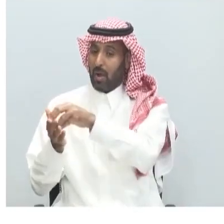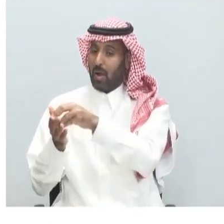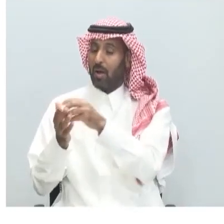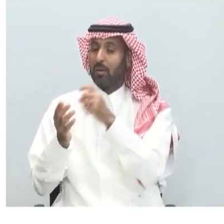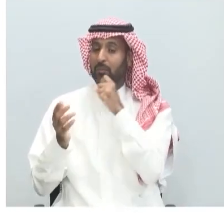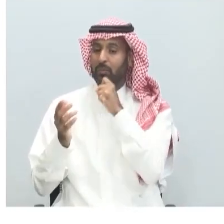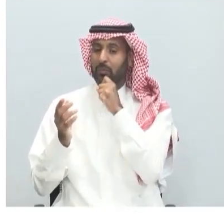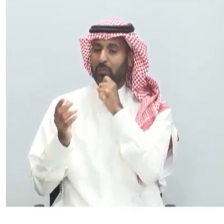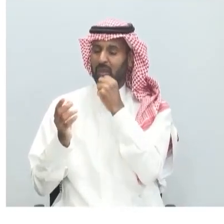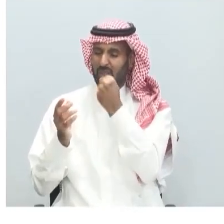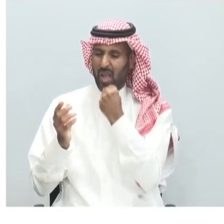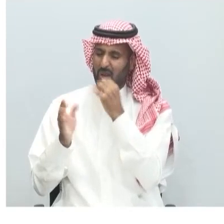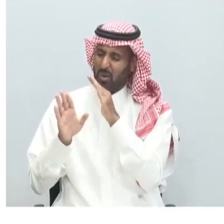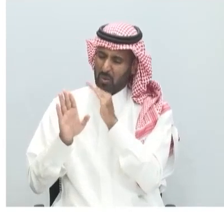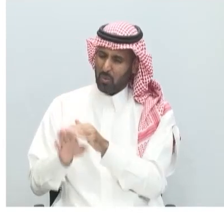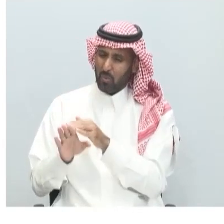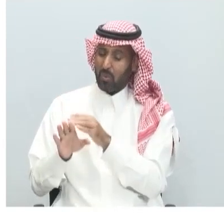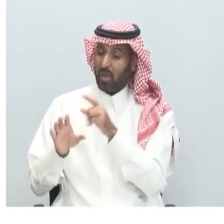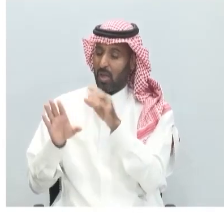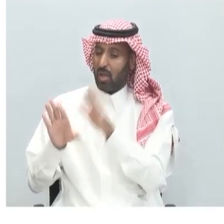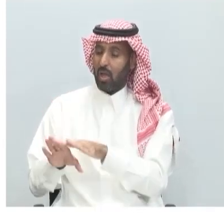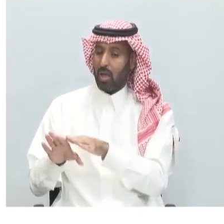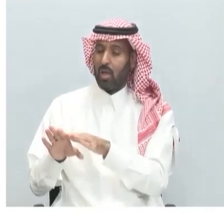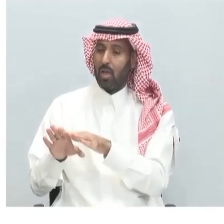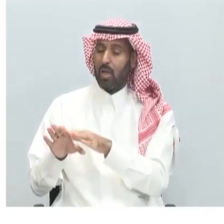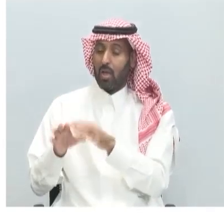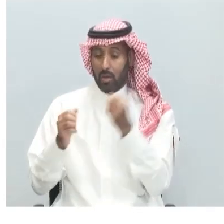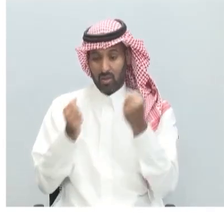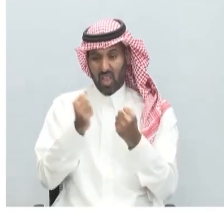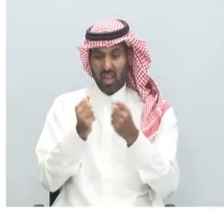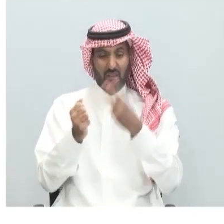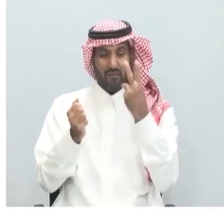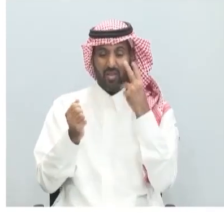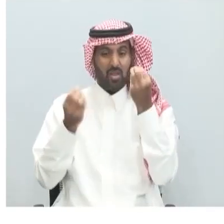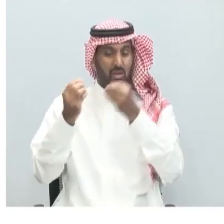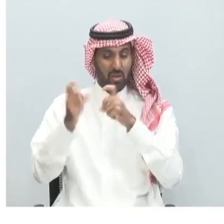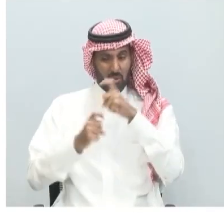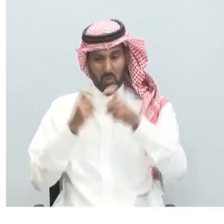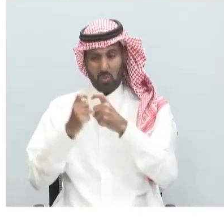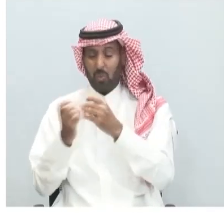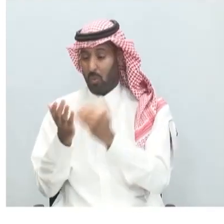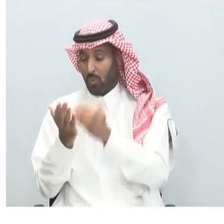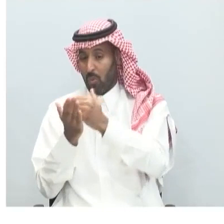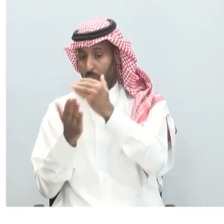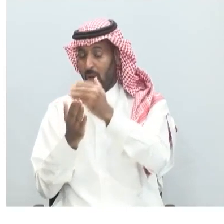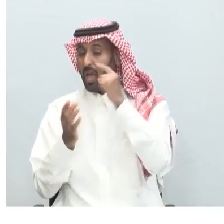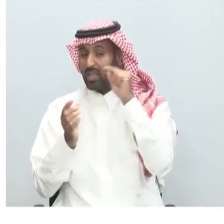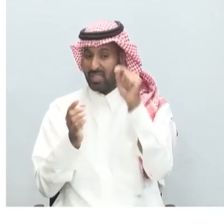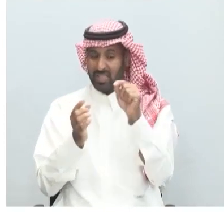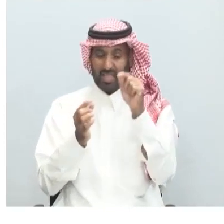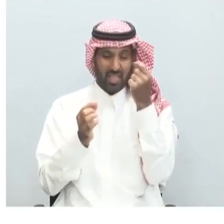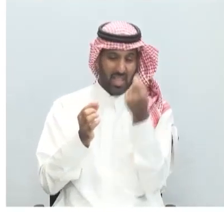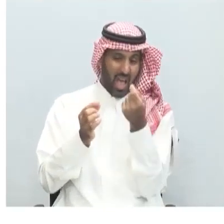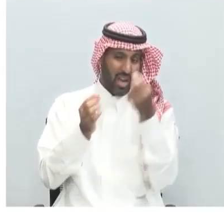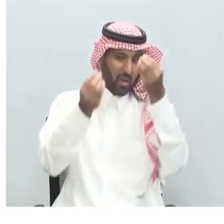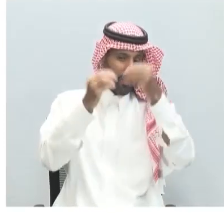بالقواعد الثلاثه القواعد الثلاثه هذه ستحكم في ترتيب الالكترونات في مستويات الذره ما هي